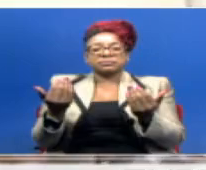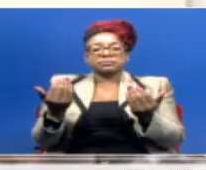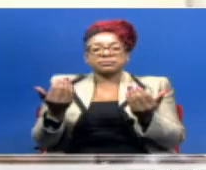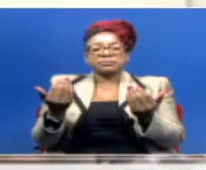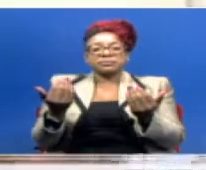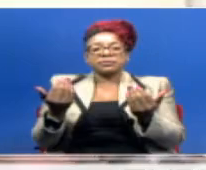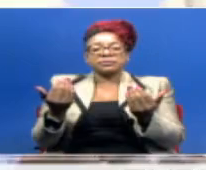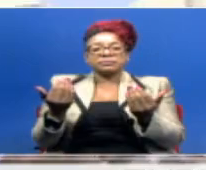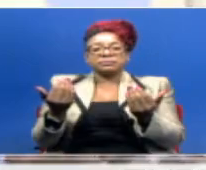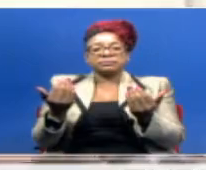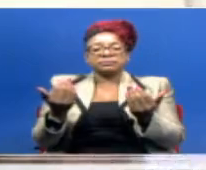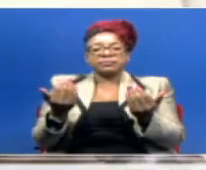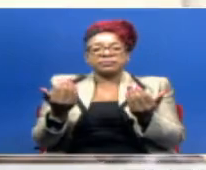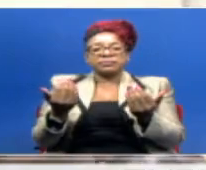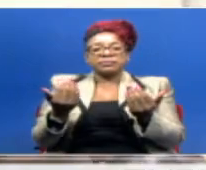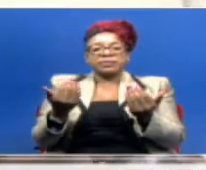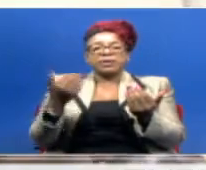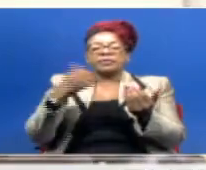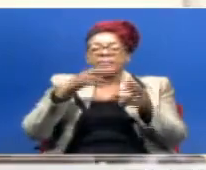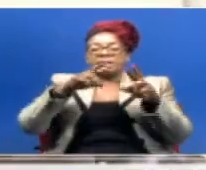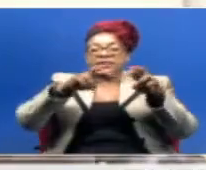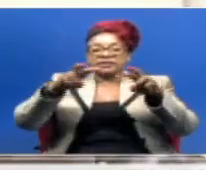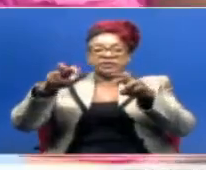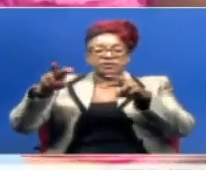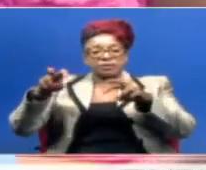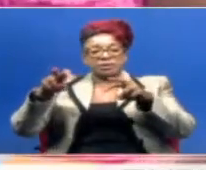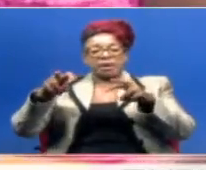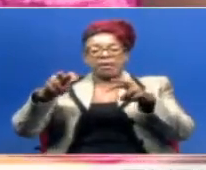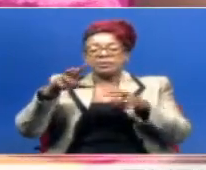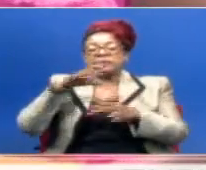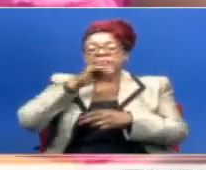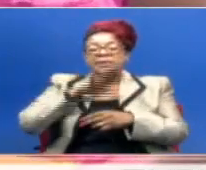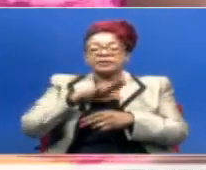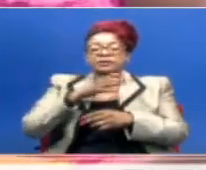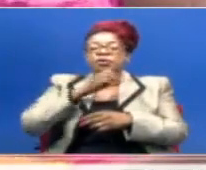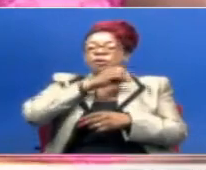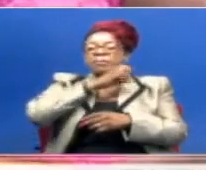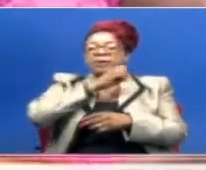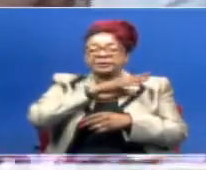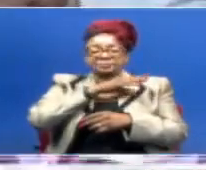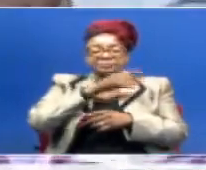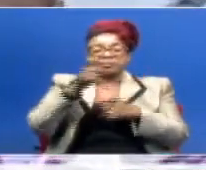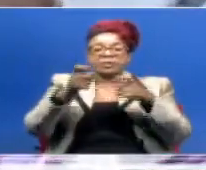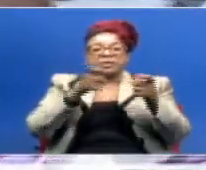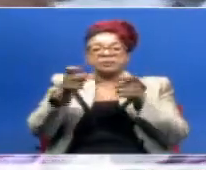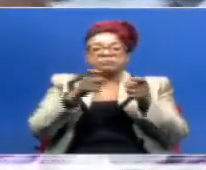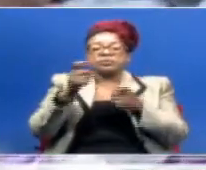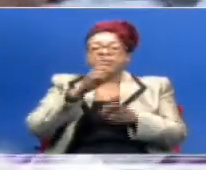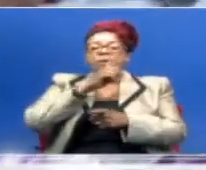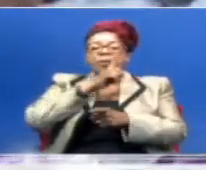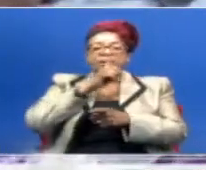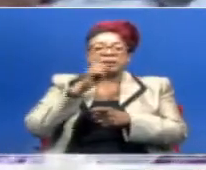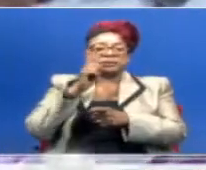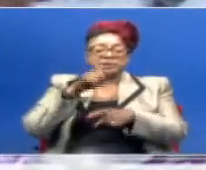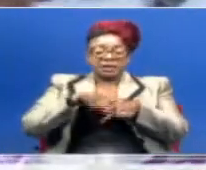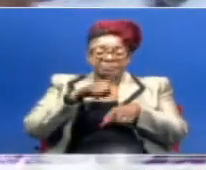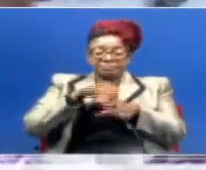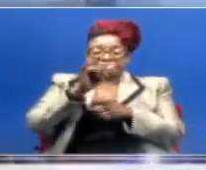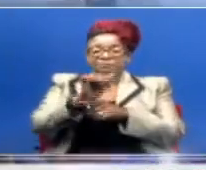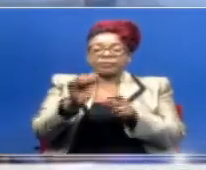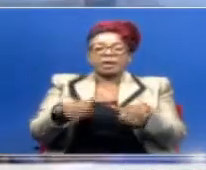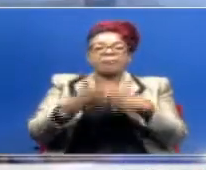na wanachunguzwa. Wazazi hata hivyo wanalaumu usimamizi wa shule kwa kusalia kimya wakati tatizo hilo linawatia